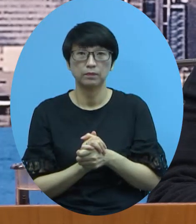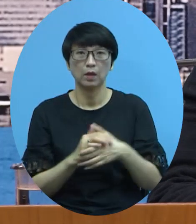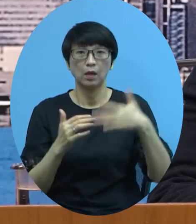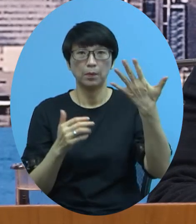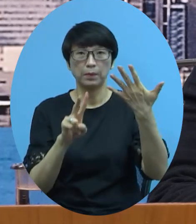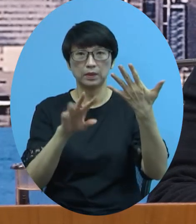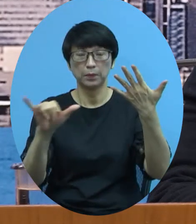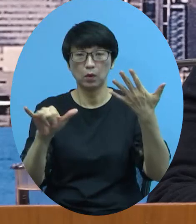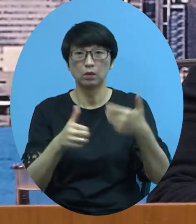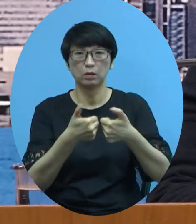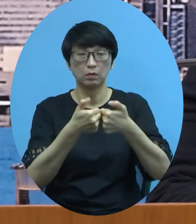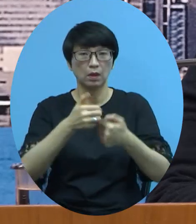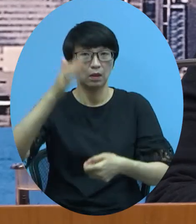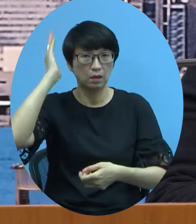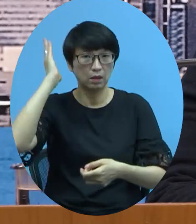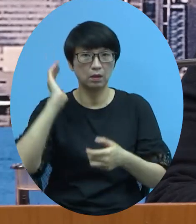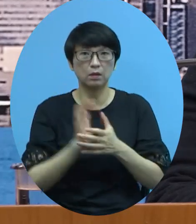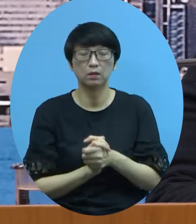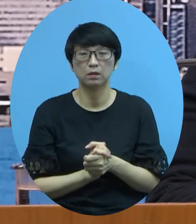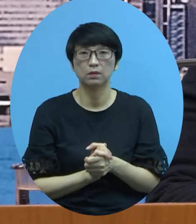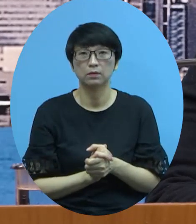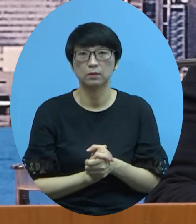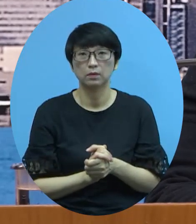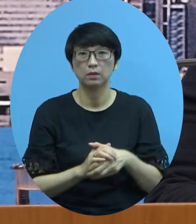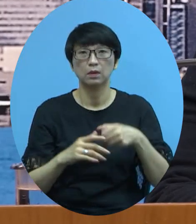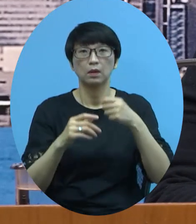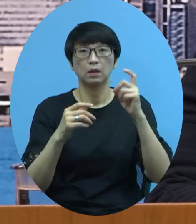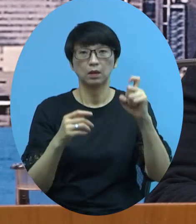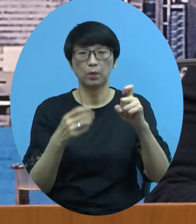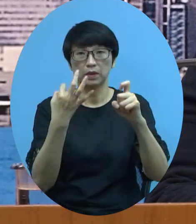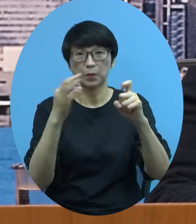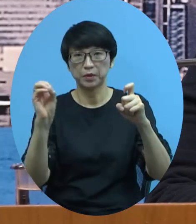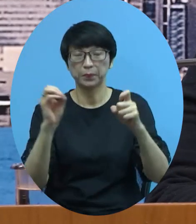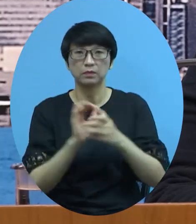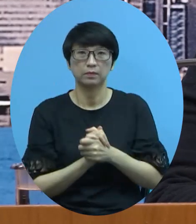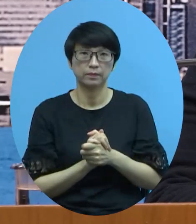526宗個案嘅先生啦。第930宗咧就係